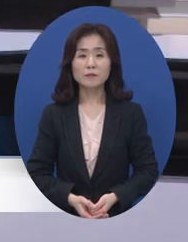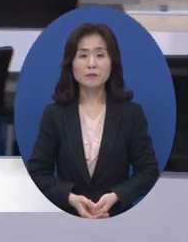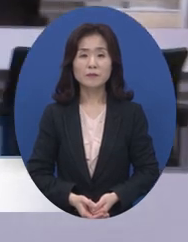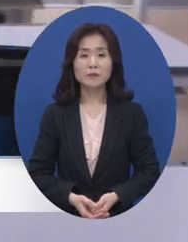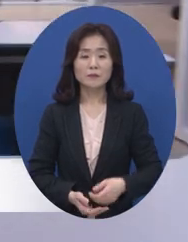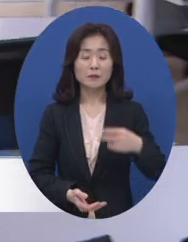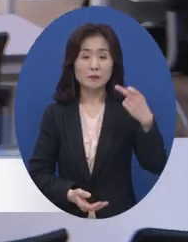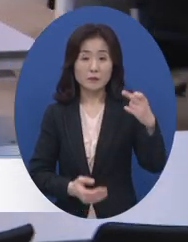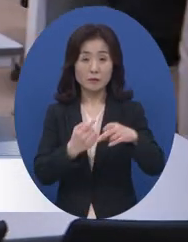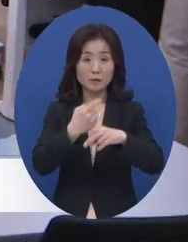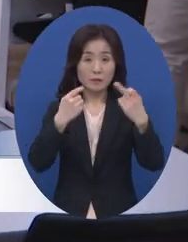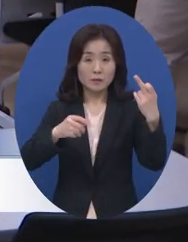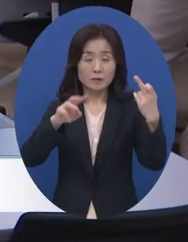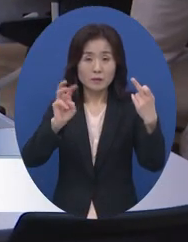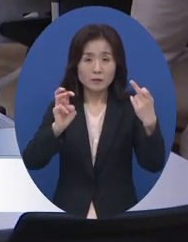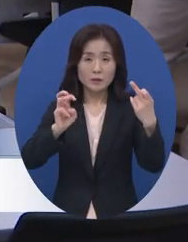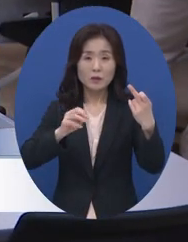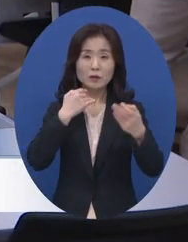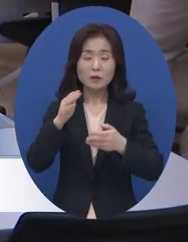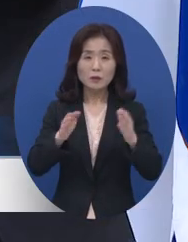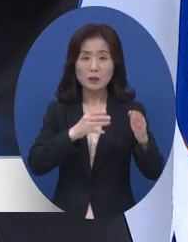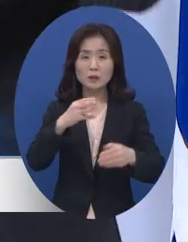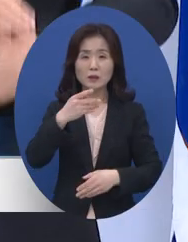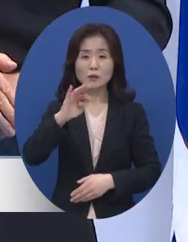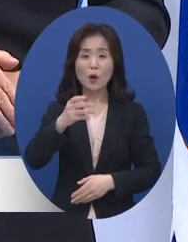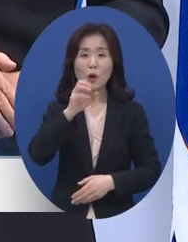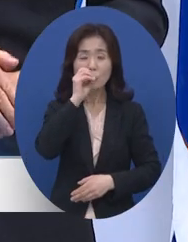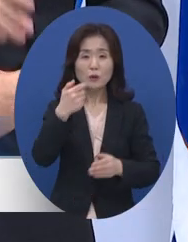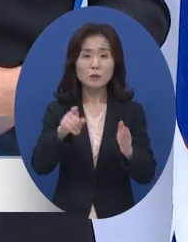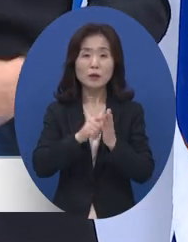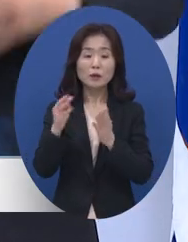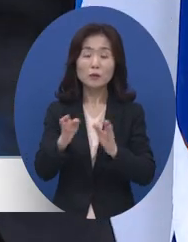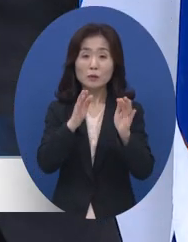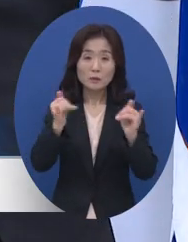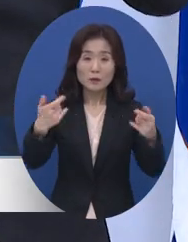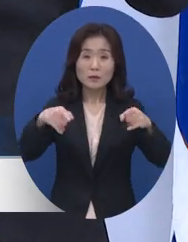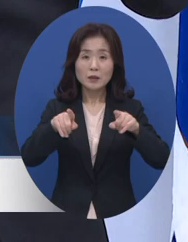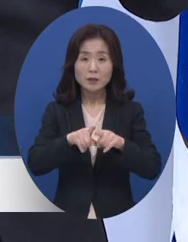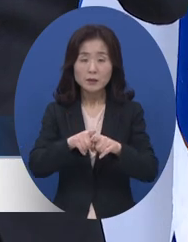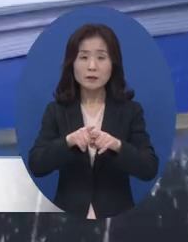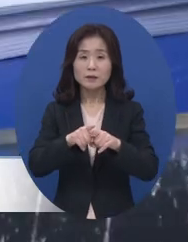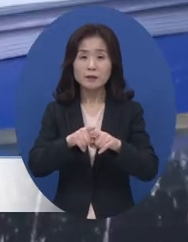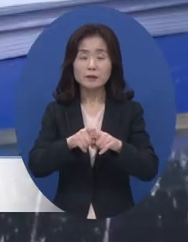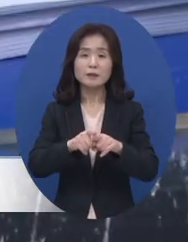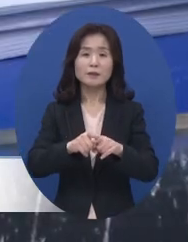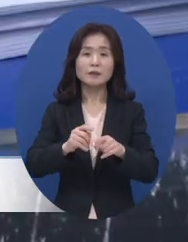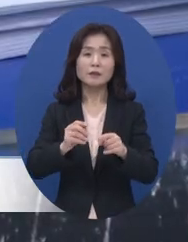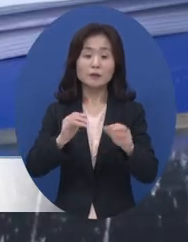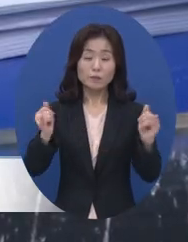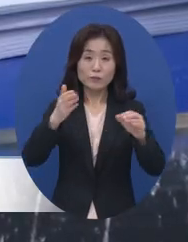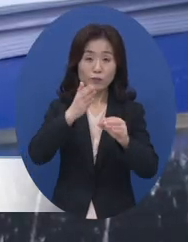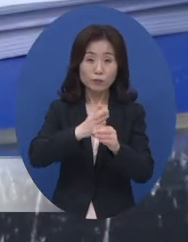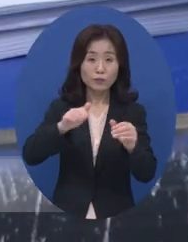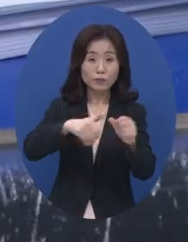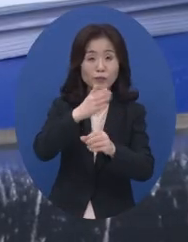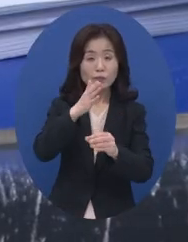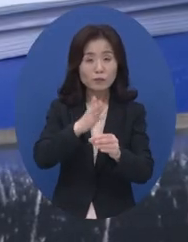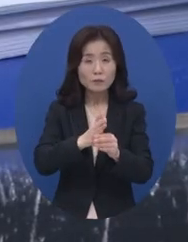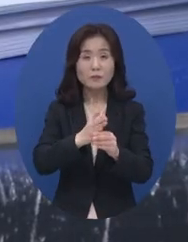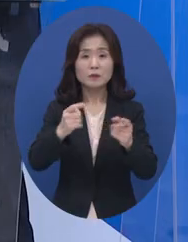지난 30일 경기도가 탄소 중립을 위해 경기 도민과 함께하는 경기도 형 그린 뉴딜 정책의 대한 청사진을